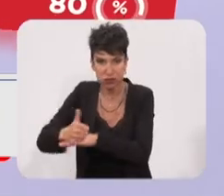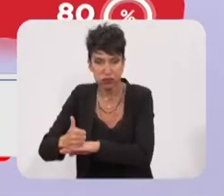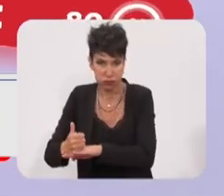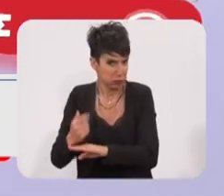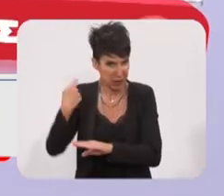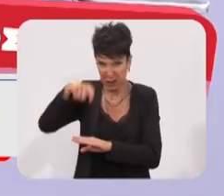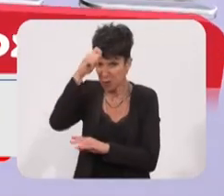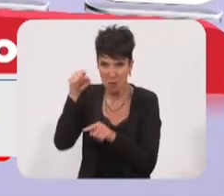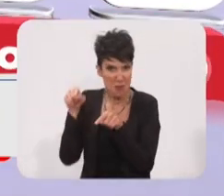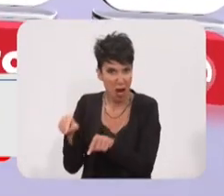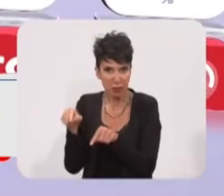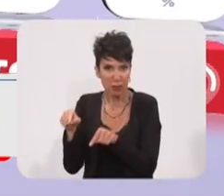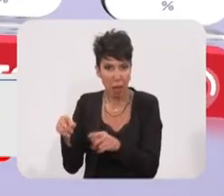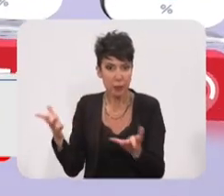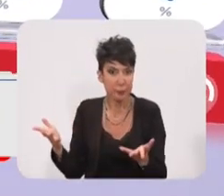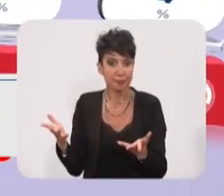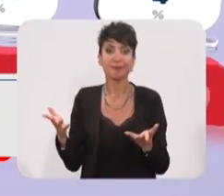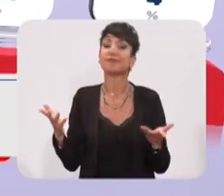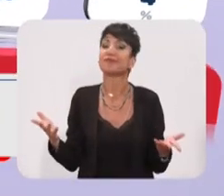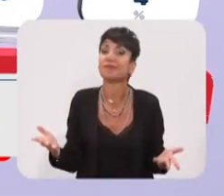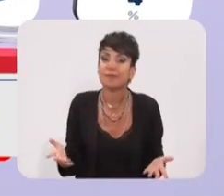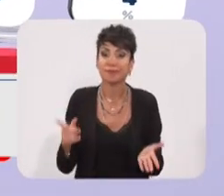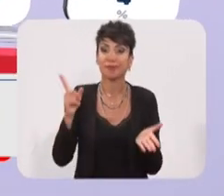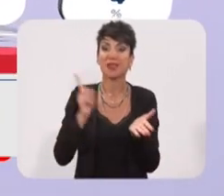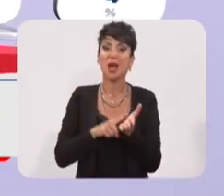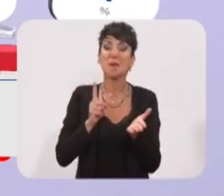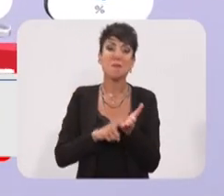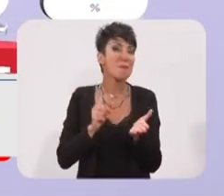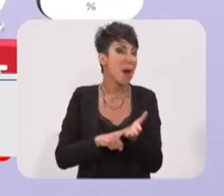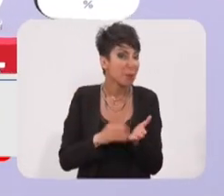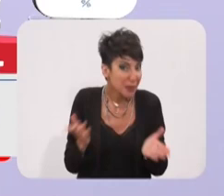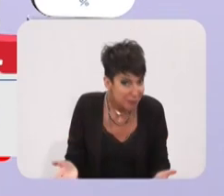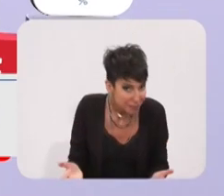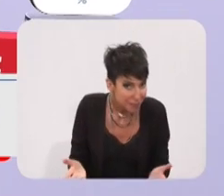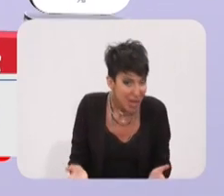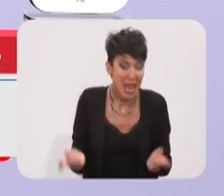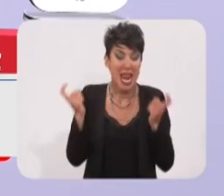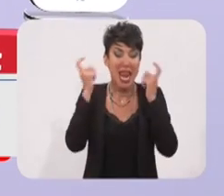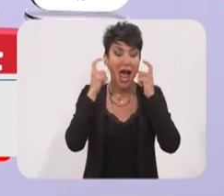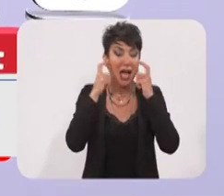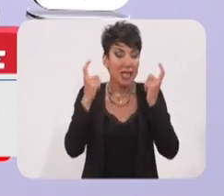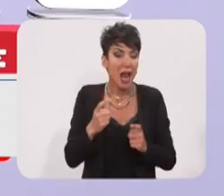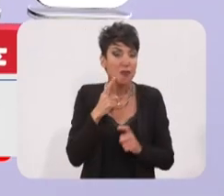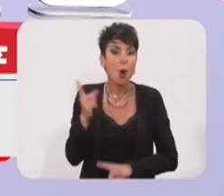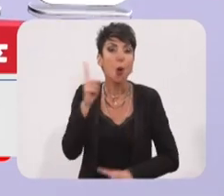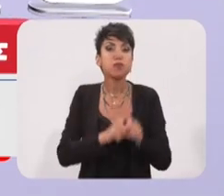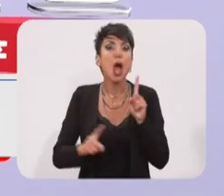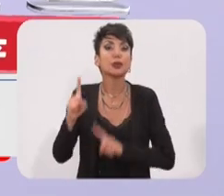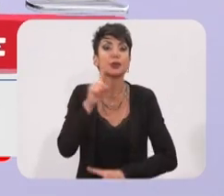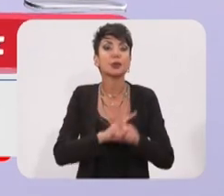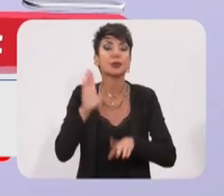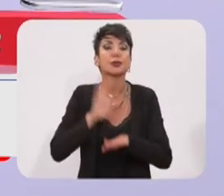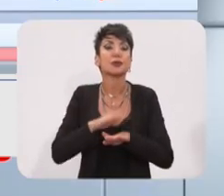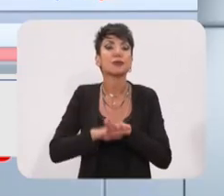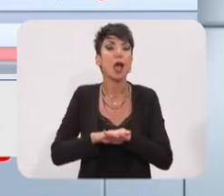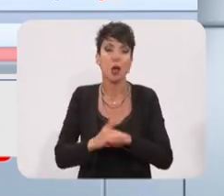ποιος γέμισε τα ντεπόζιτα αυτών των σχηματισμών και αφορά αυτό την κυρίαρχη πολιτική